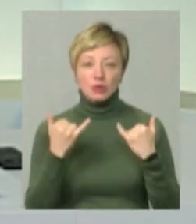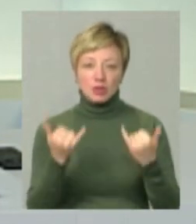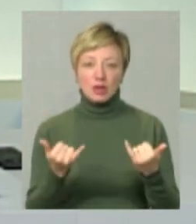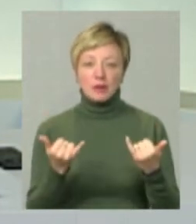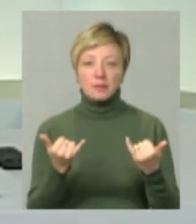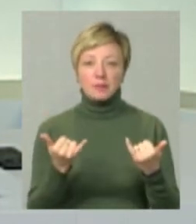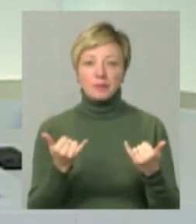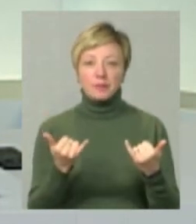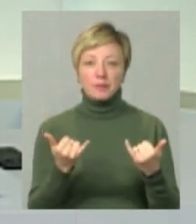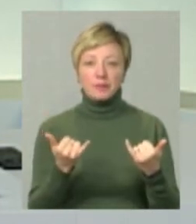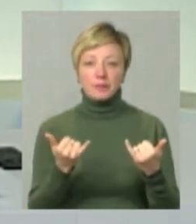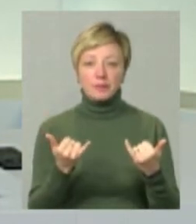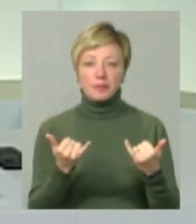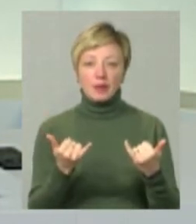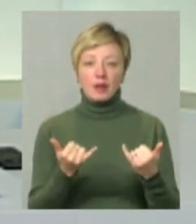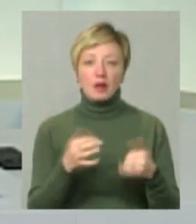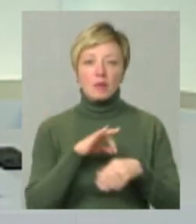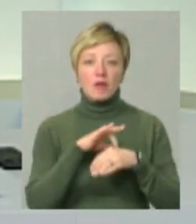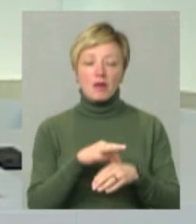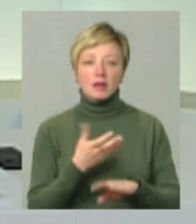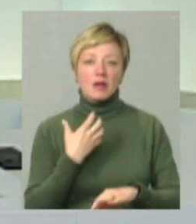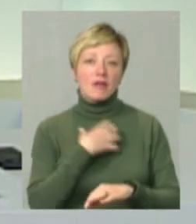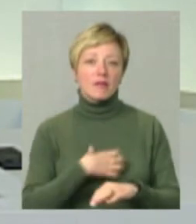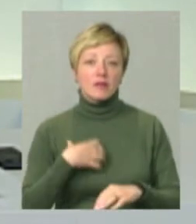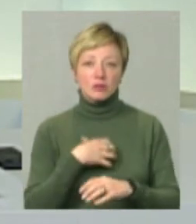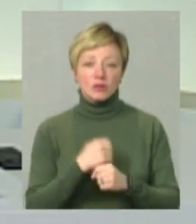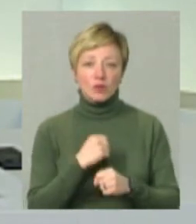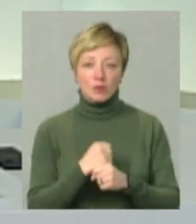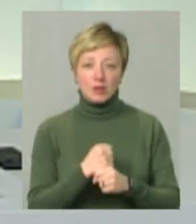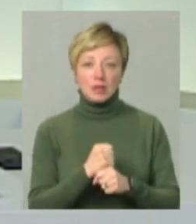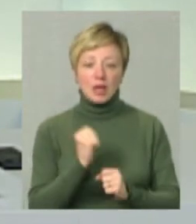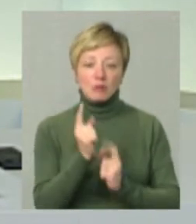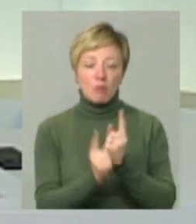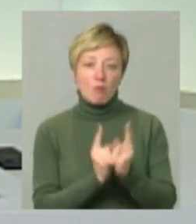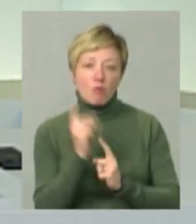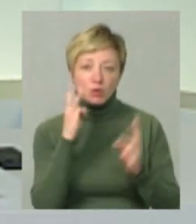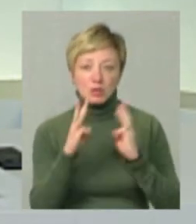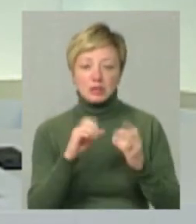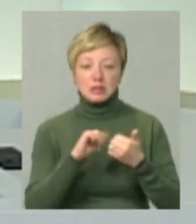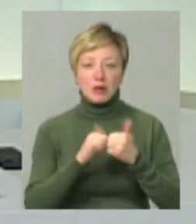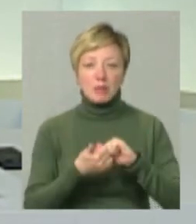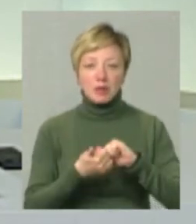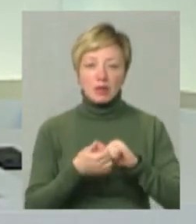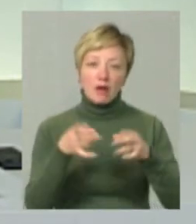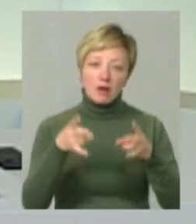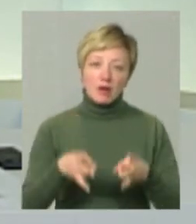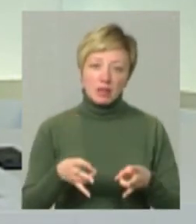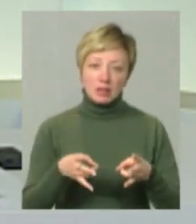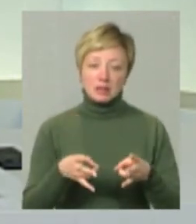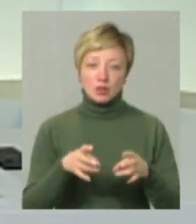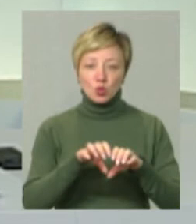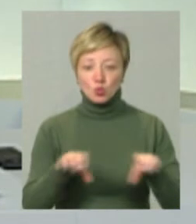для проведення критично необхідних робіт з її модернізації чи там заміни